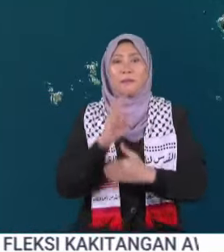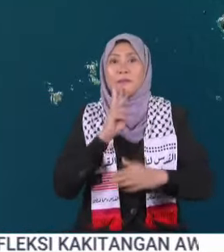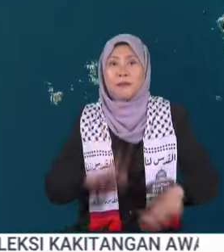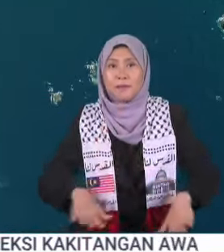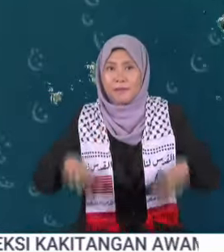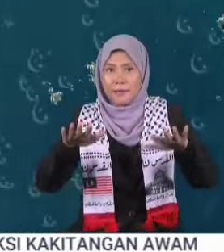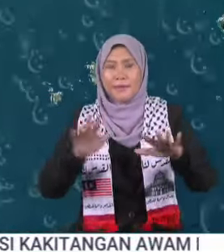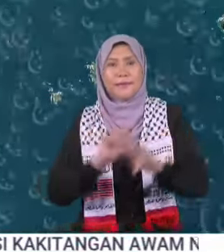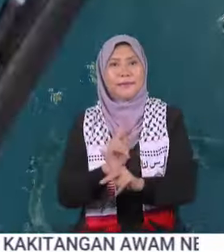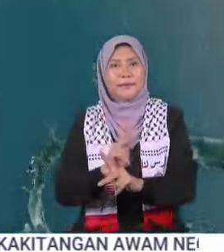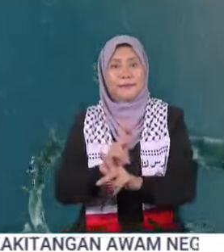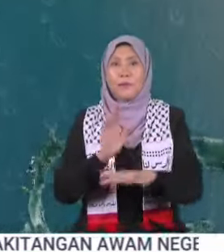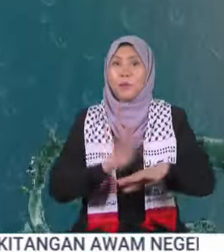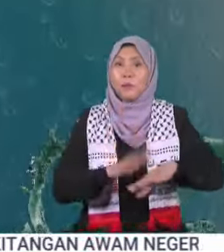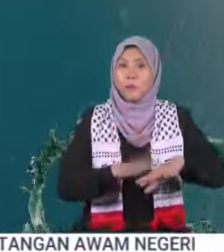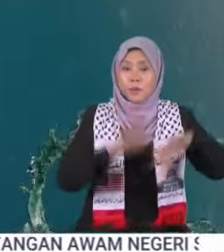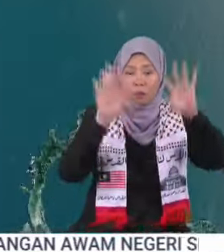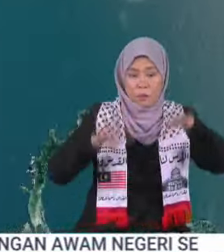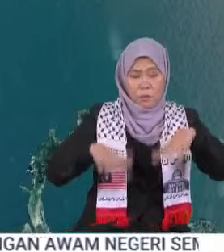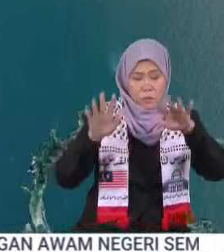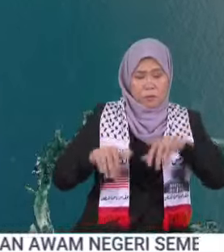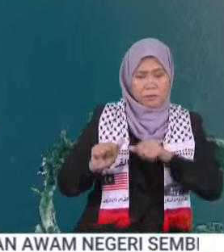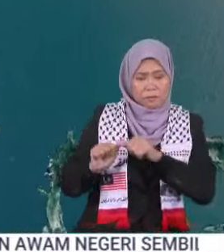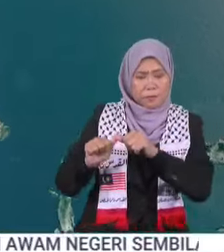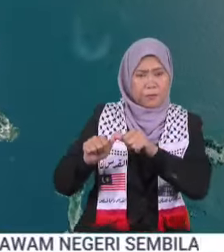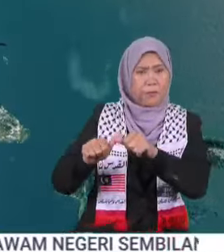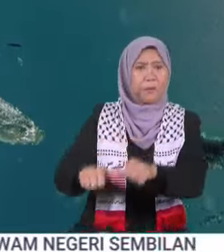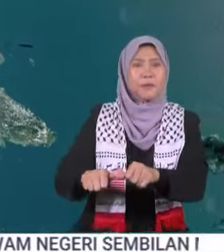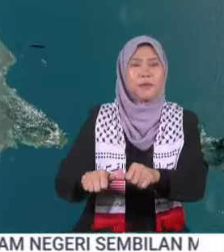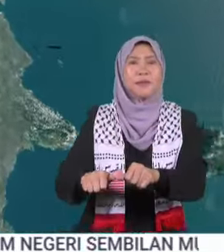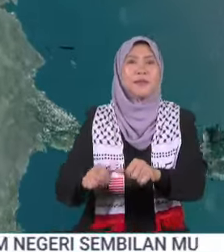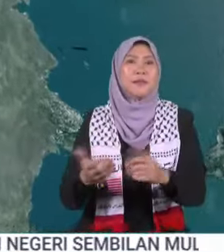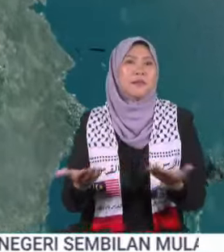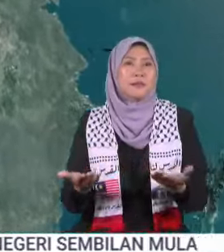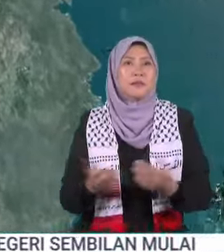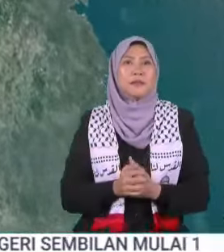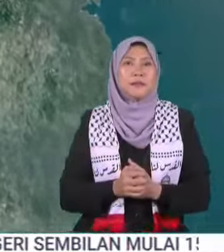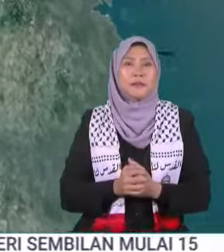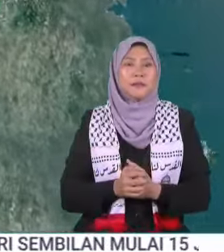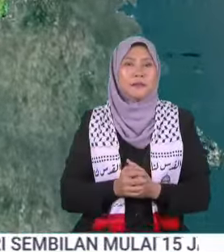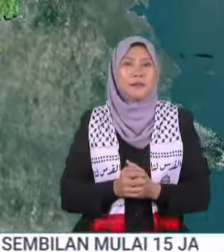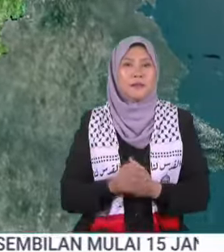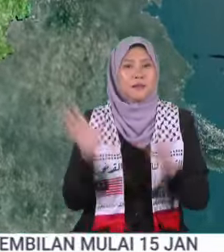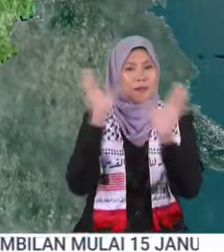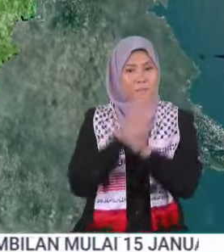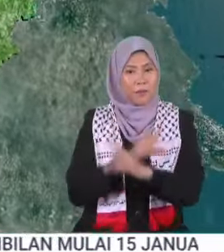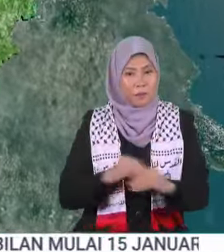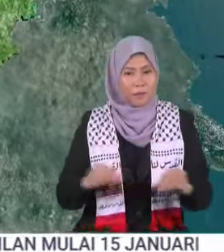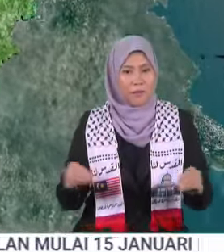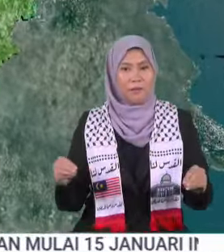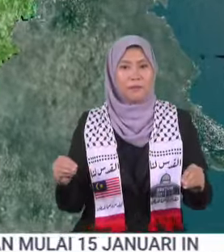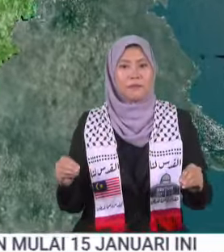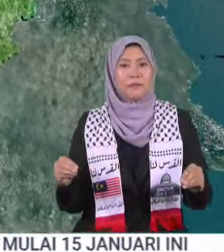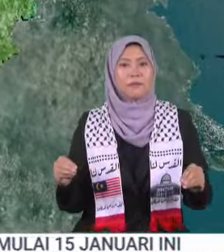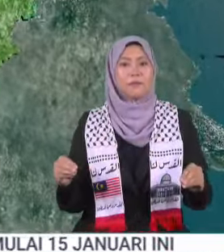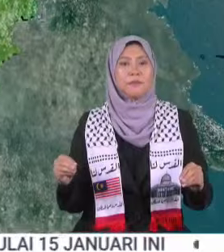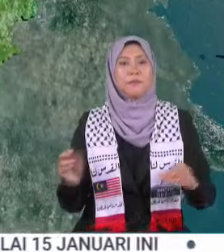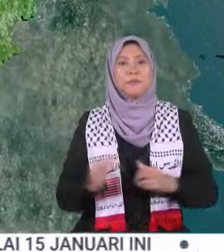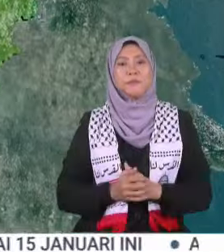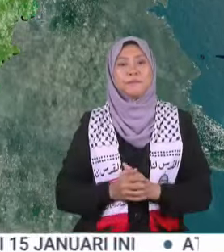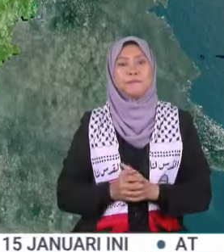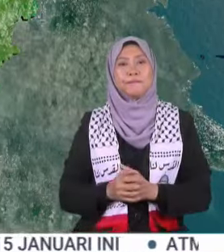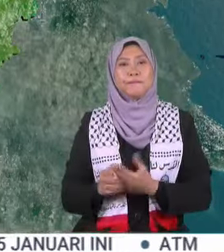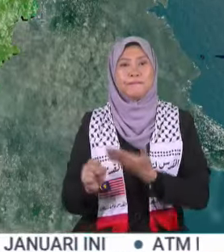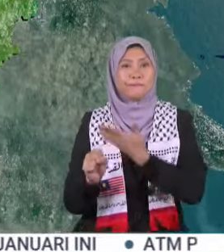banjir amaran hujan berterusan kategori waspada juga telah dikeluarkan di untuk kawasan Sarawak meliputi beberapa bahagian di sekitar